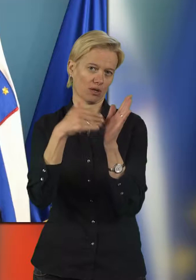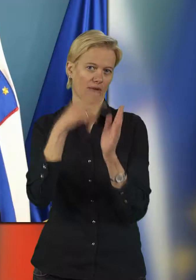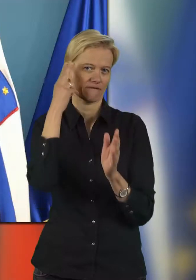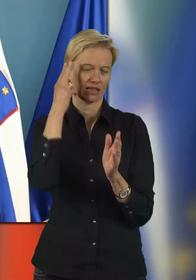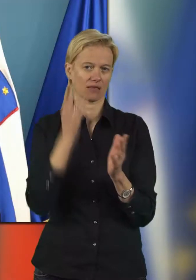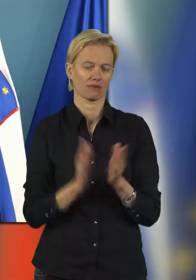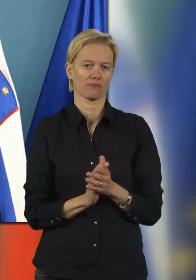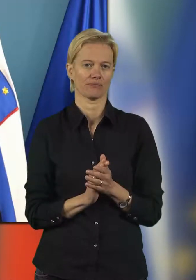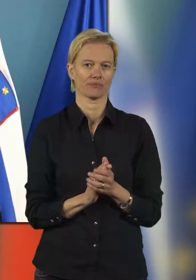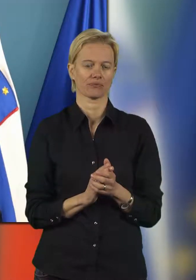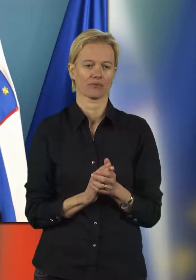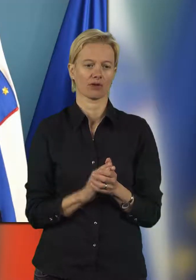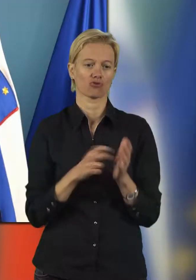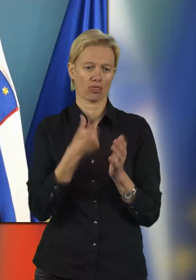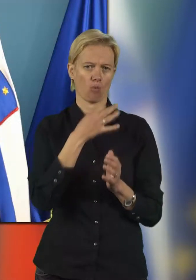To pa treba vedeti.